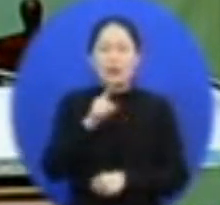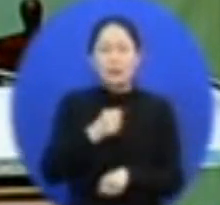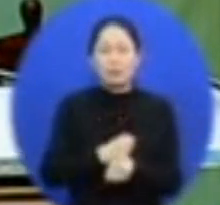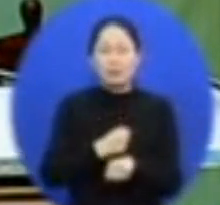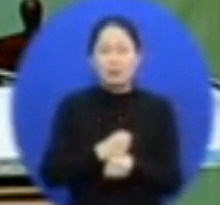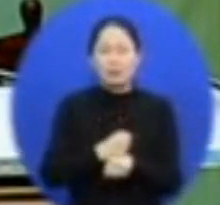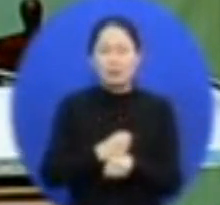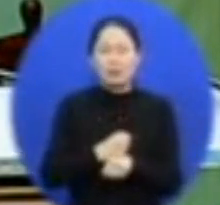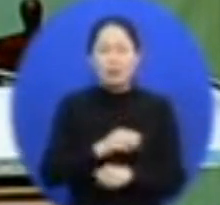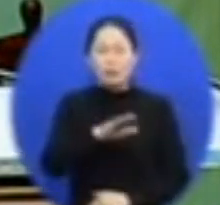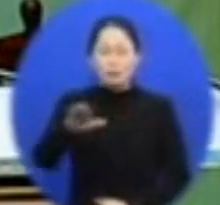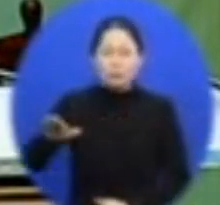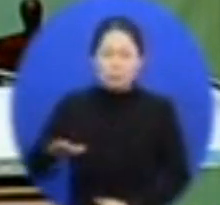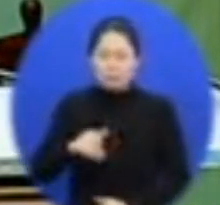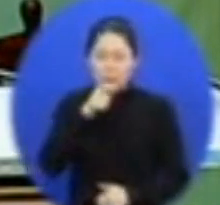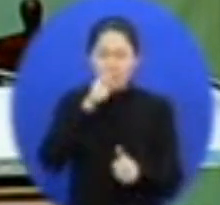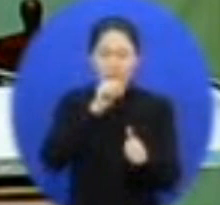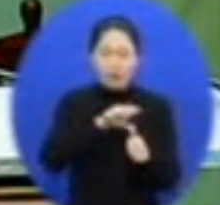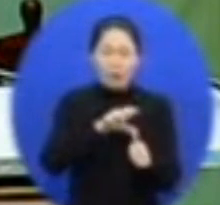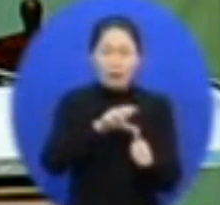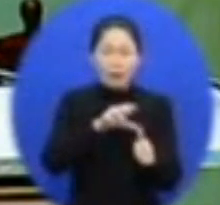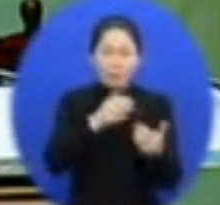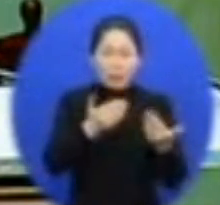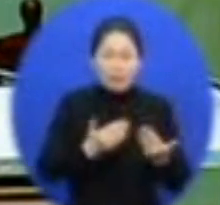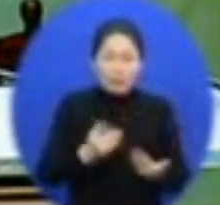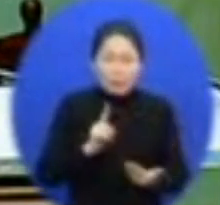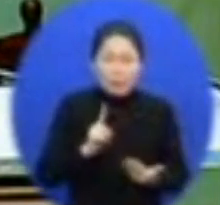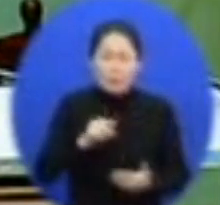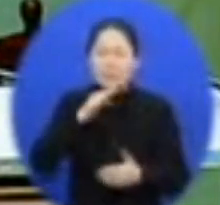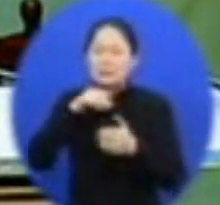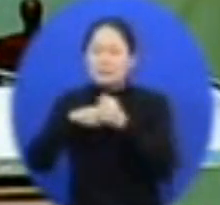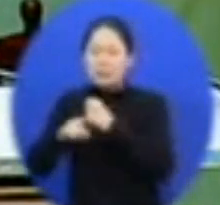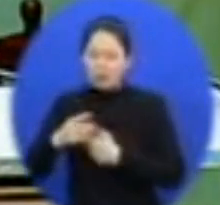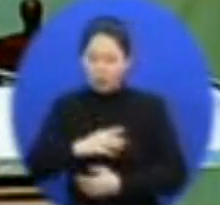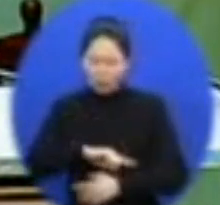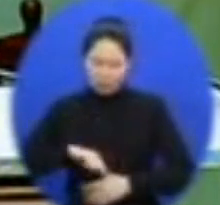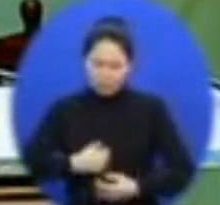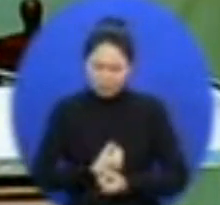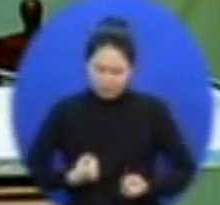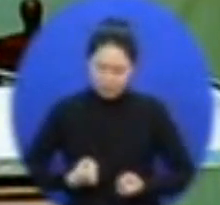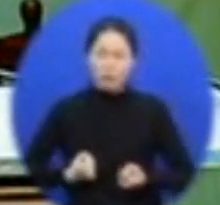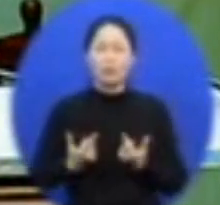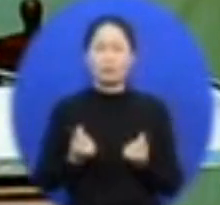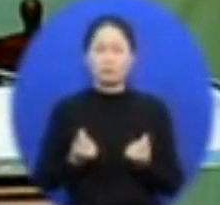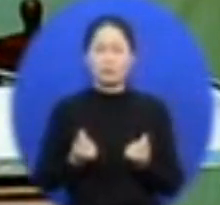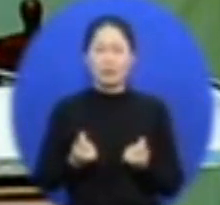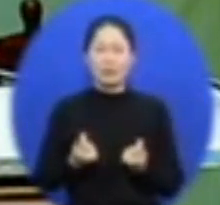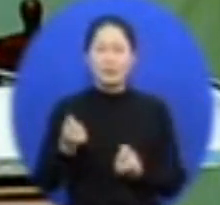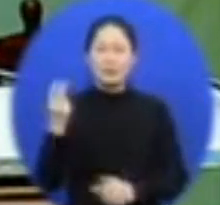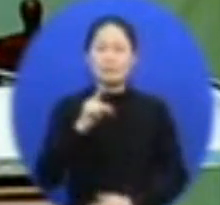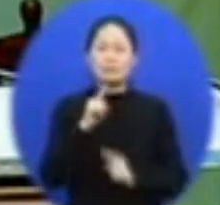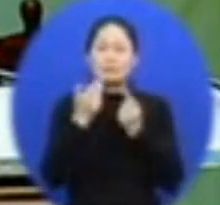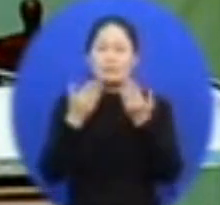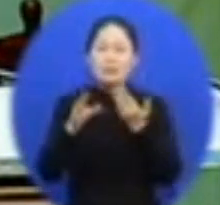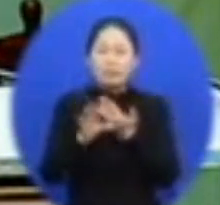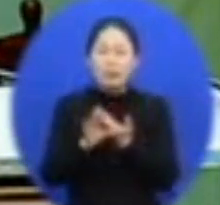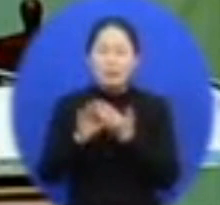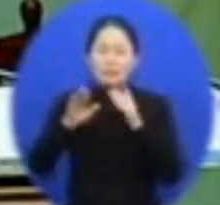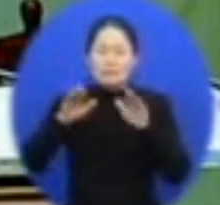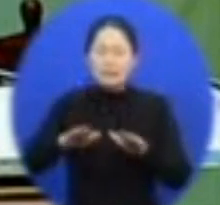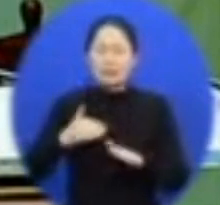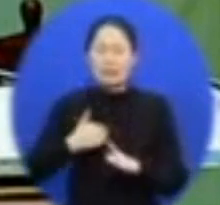받는다는 말이 있지 진리를 허리띠는 거예요 다시 말하면 나는 이제 예수님과 함께